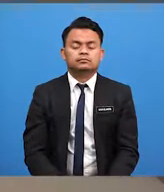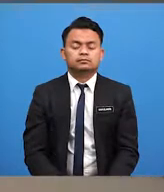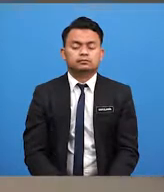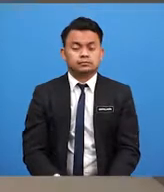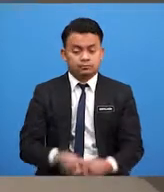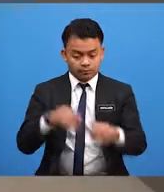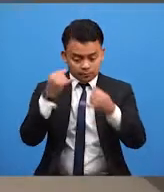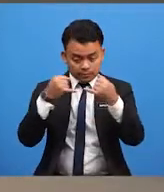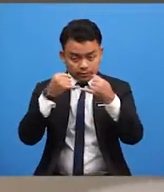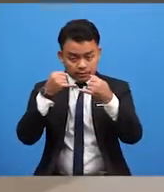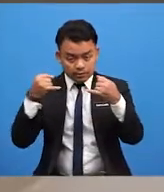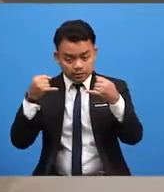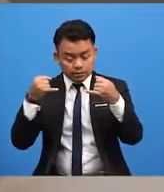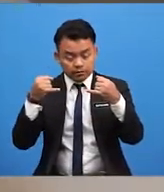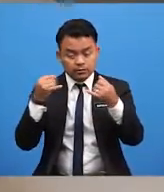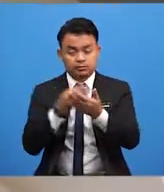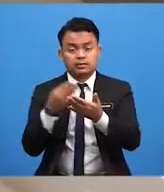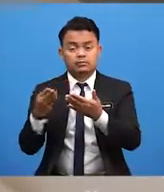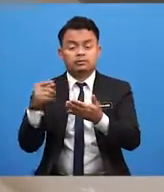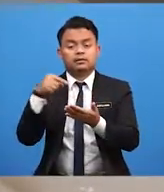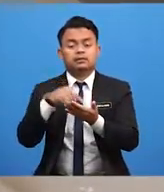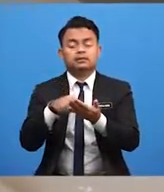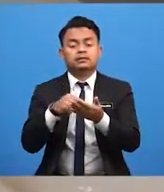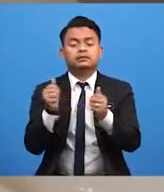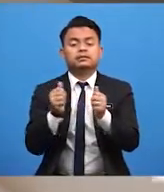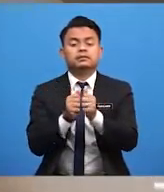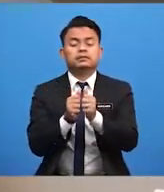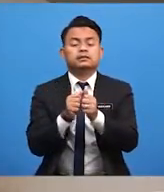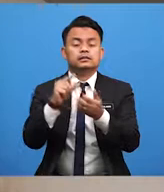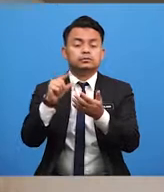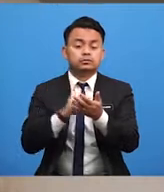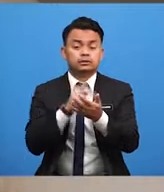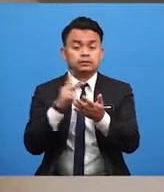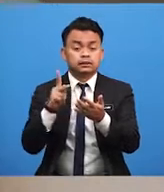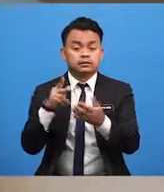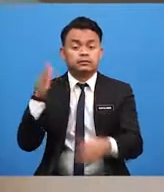Ikatkan bahan-bahan ini dengan menggunakan butcher string.